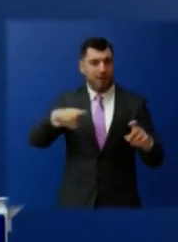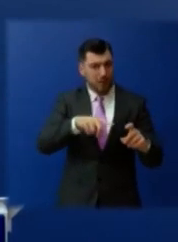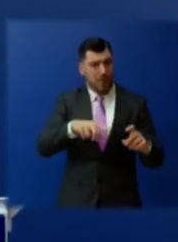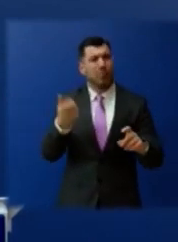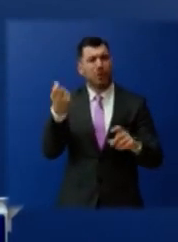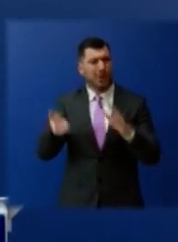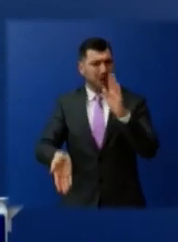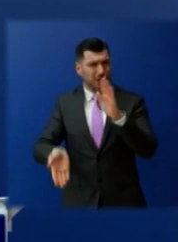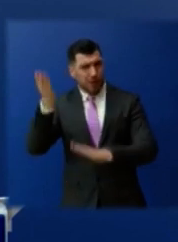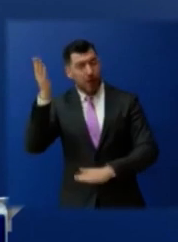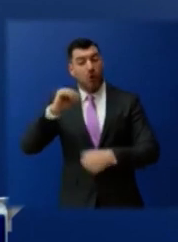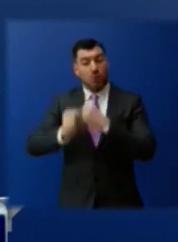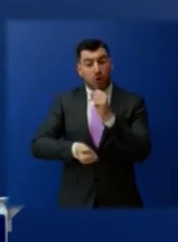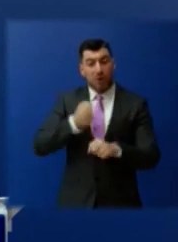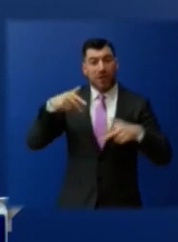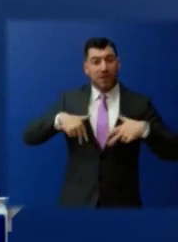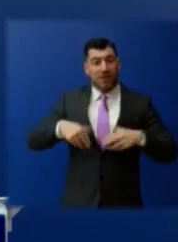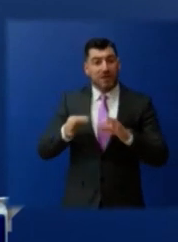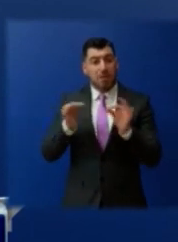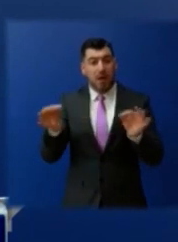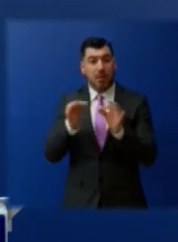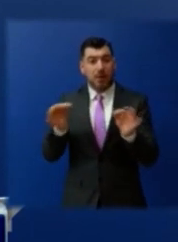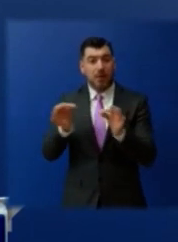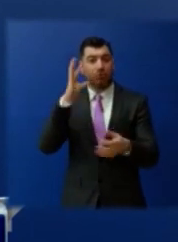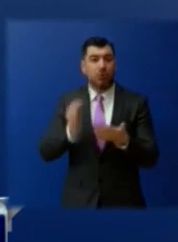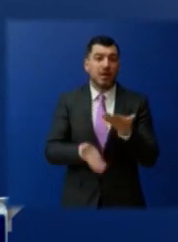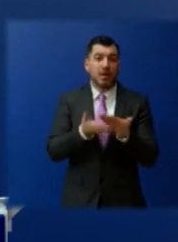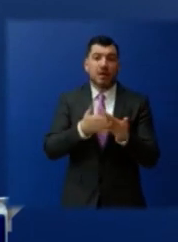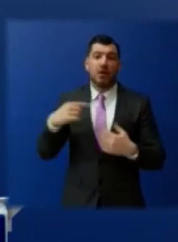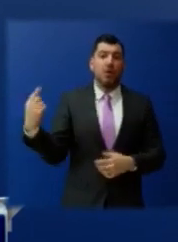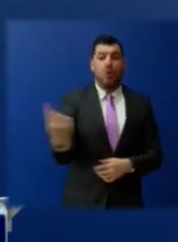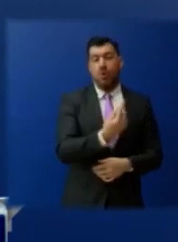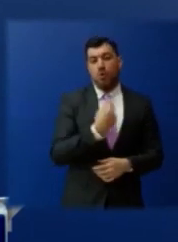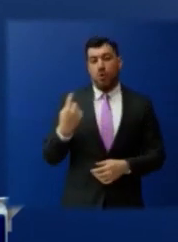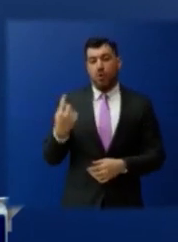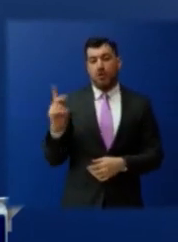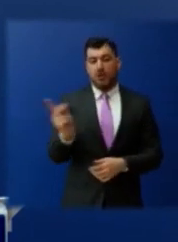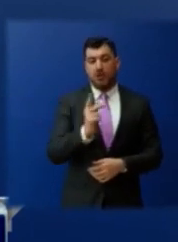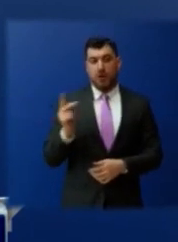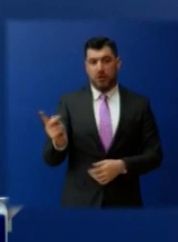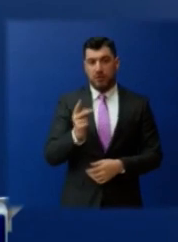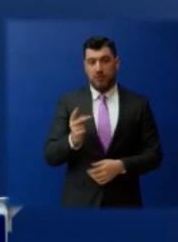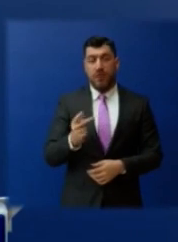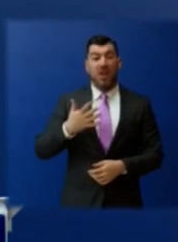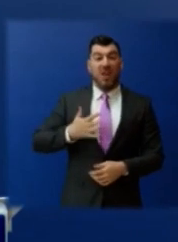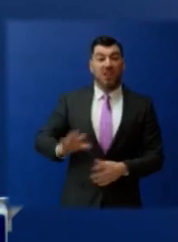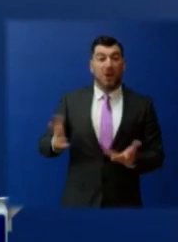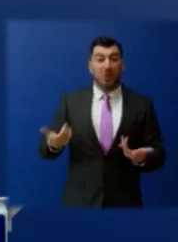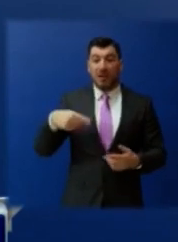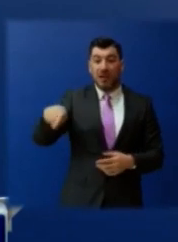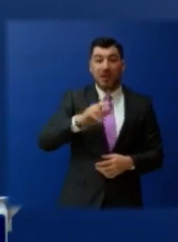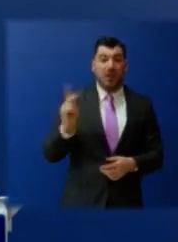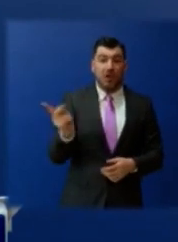προσπάθεια στην απάλυνση, στον περιορισμό του αποτυπώματος, στην προσπάθεια περιορισμού μετριασμού του αποτυπώματος της ακρίβειας στη ζωή των